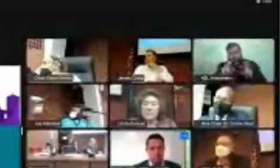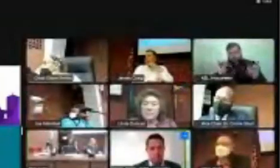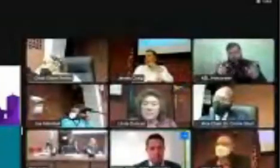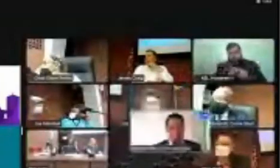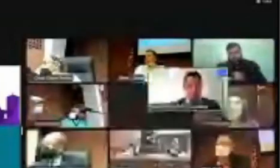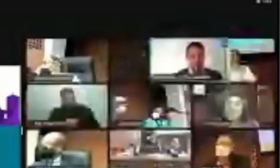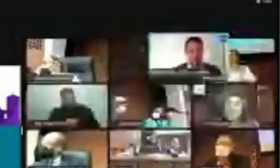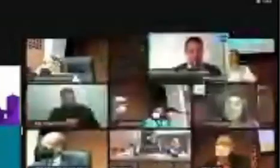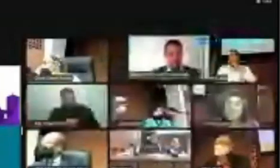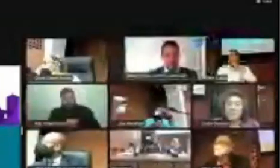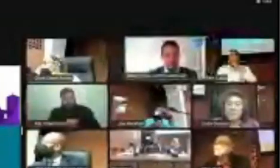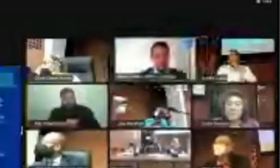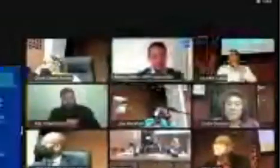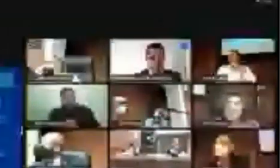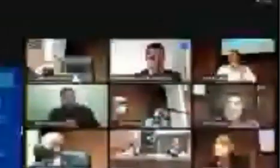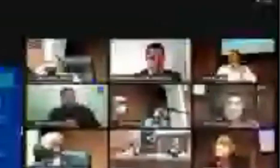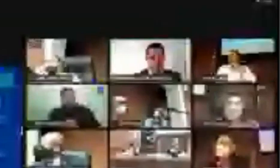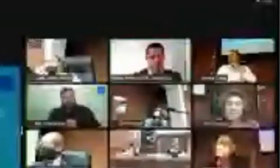tafadhali.